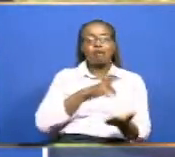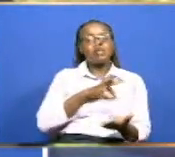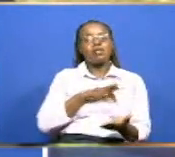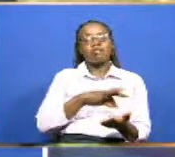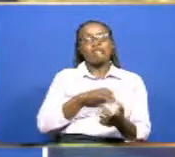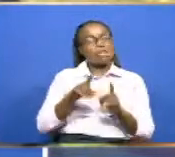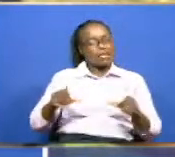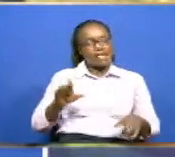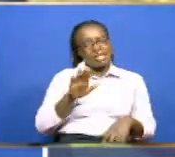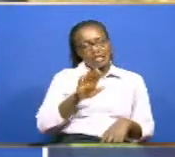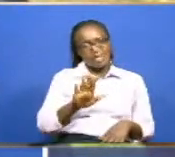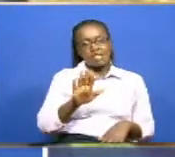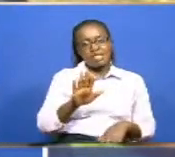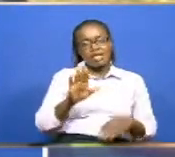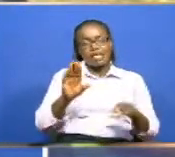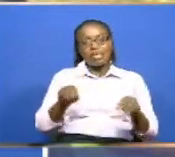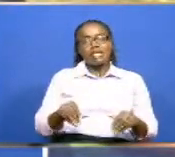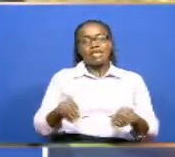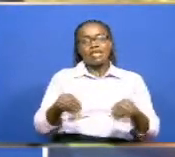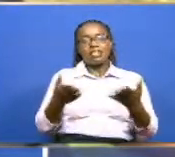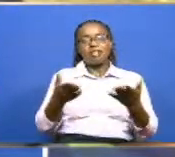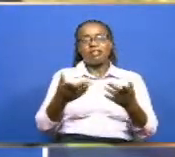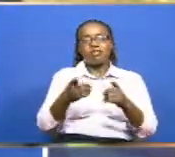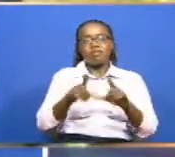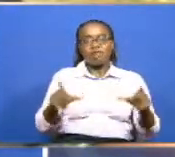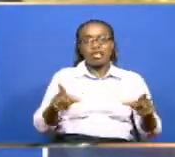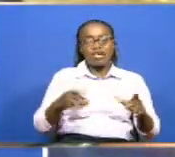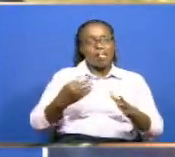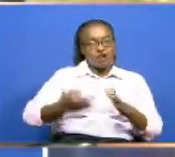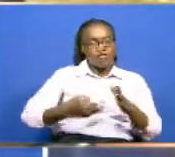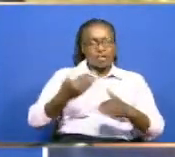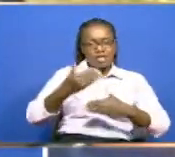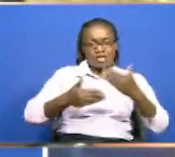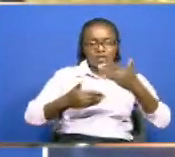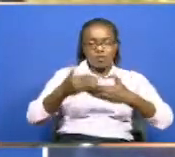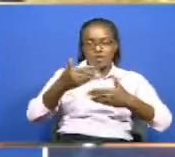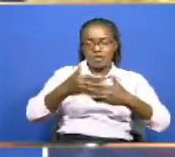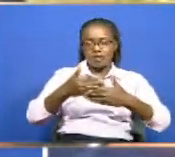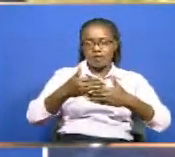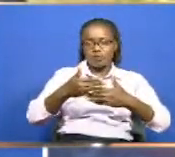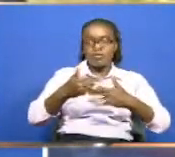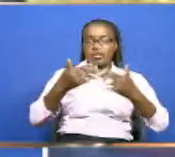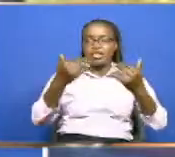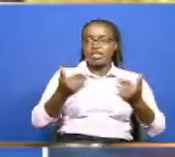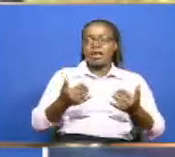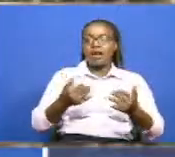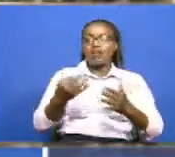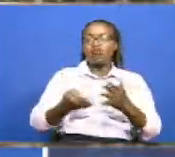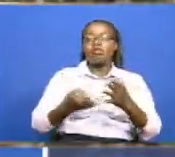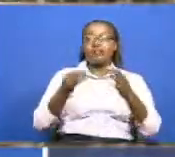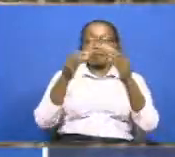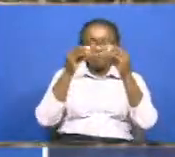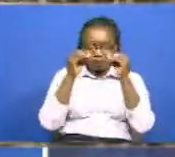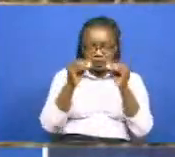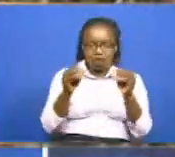their land. They gave out their land for a factory to be built, and now there is no factory there.